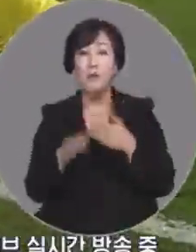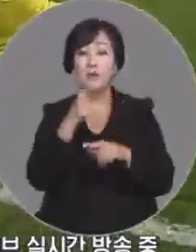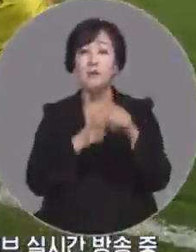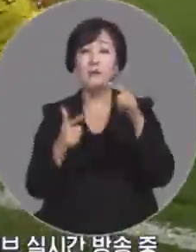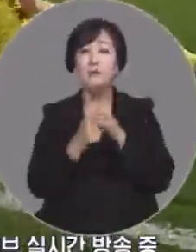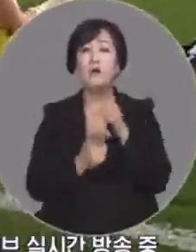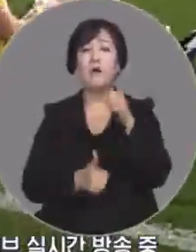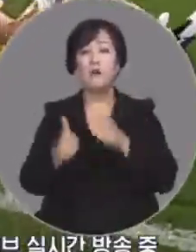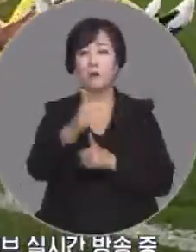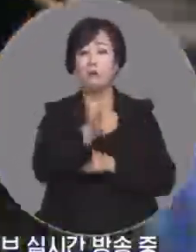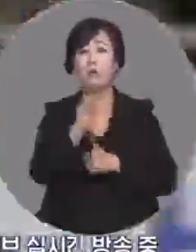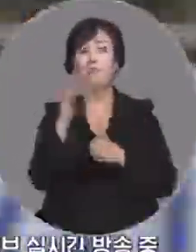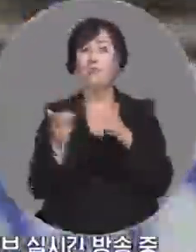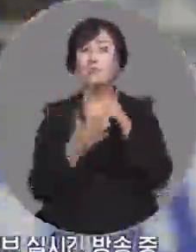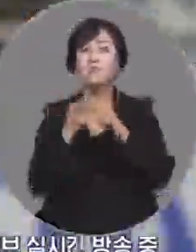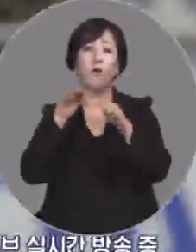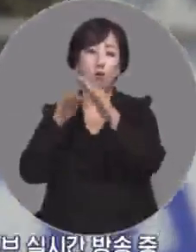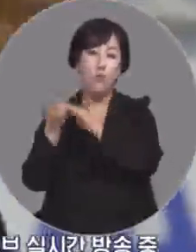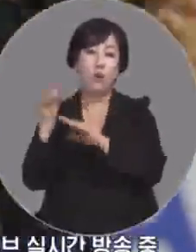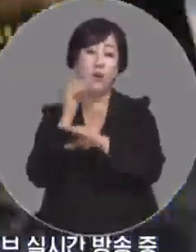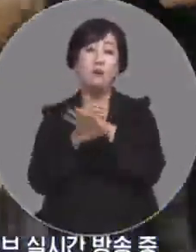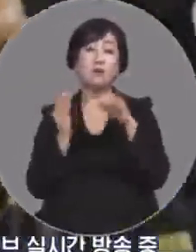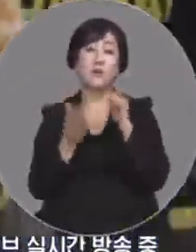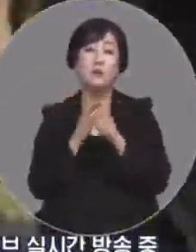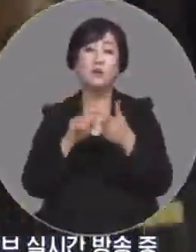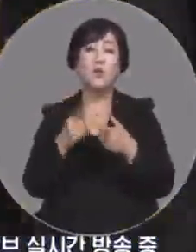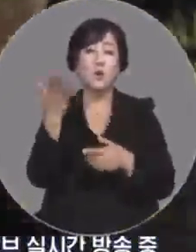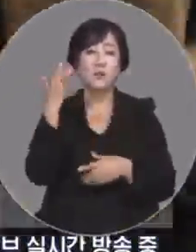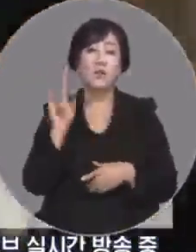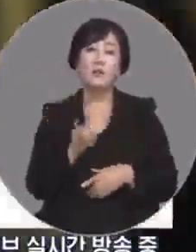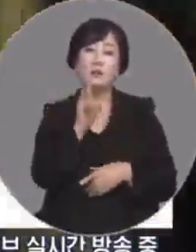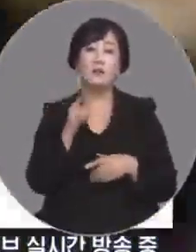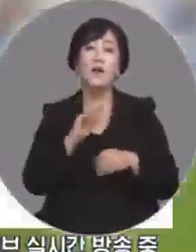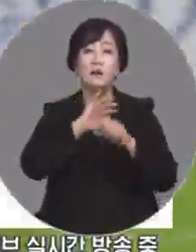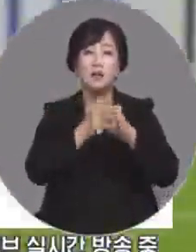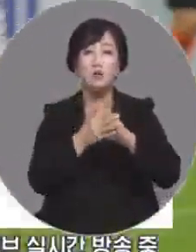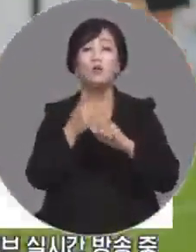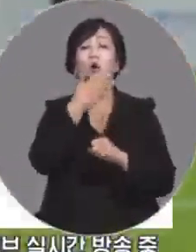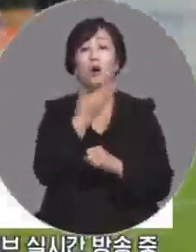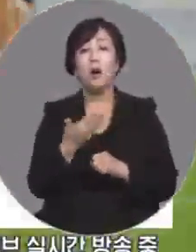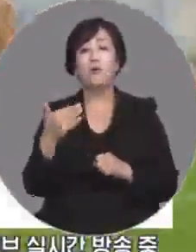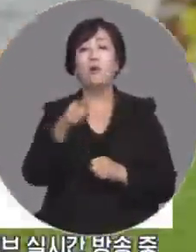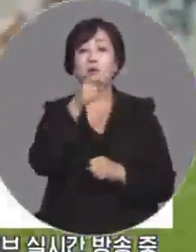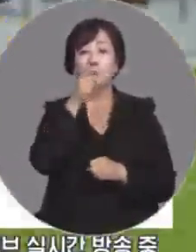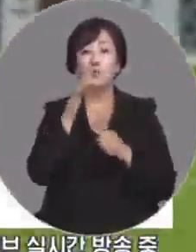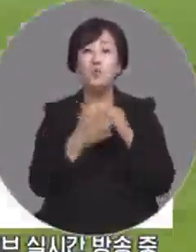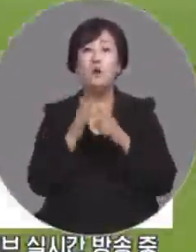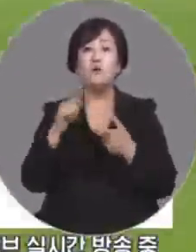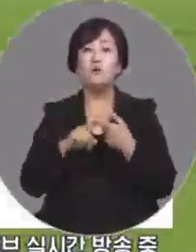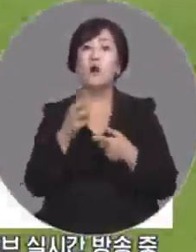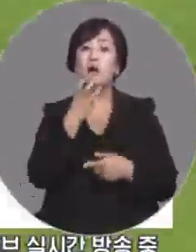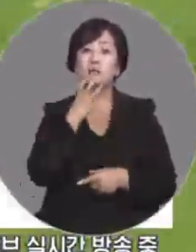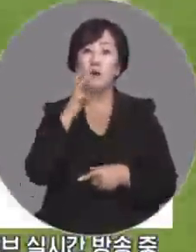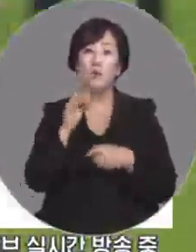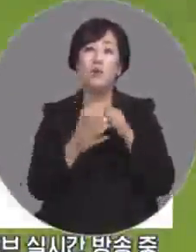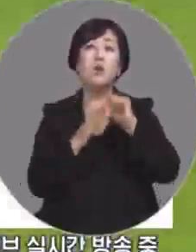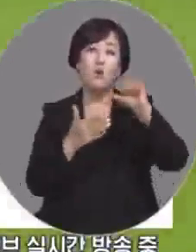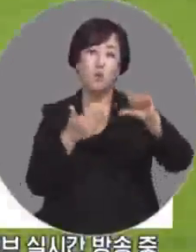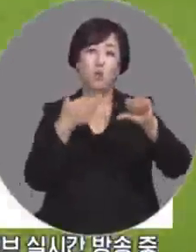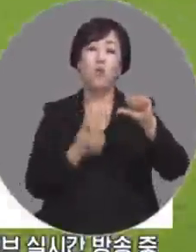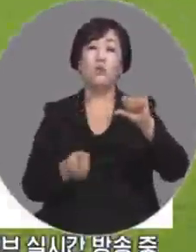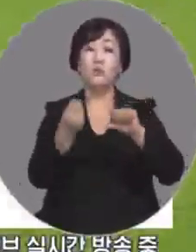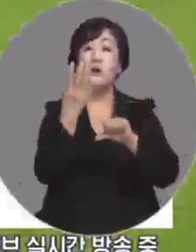역전골까지 몰아쳤습니다. 지난달 울산현대는 대구와 강원, 수원과 서울, 인천을 상대로 5승을